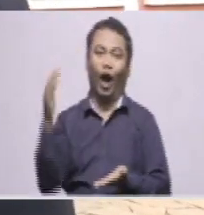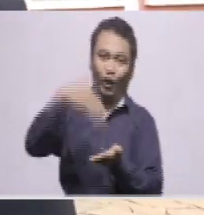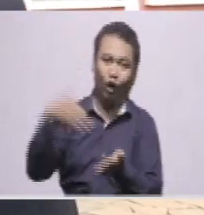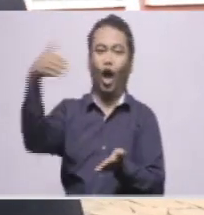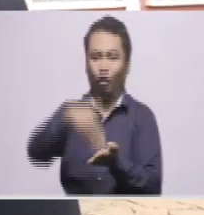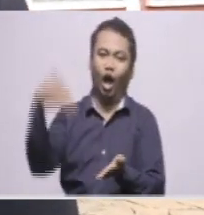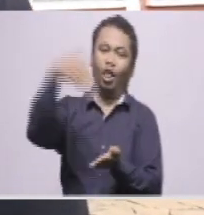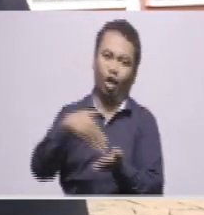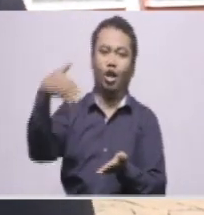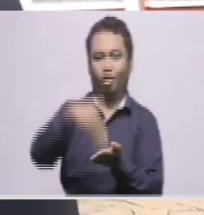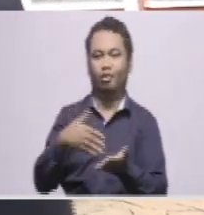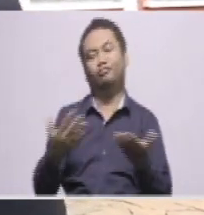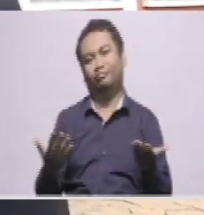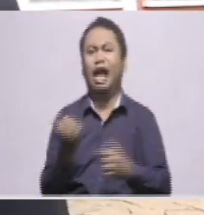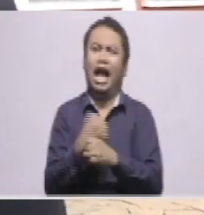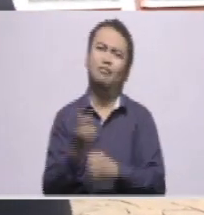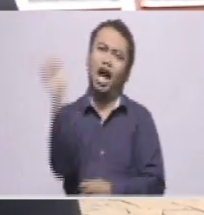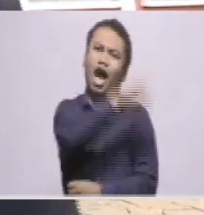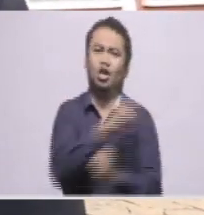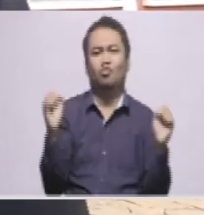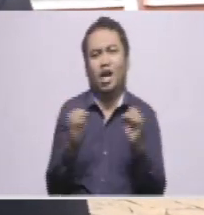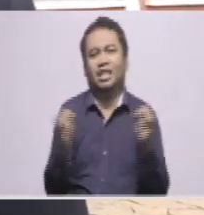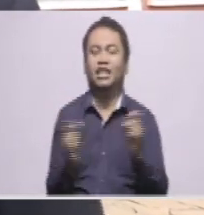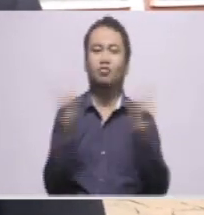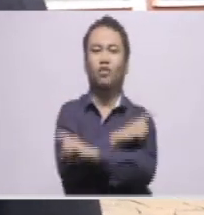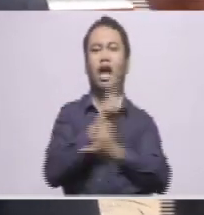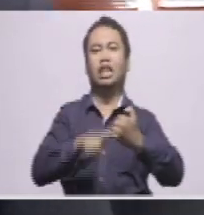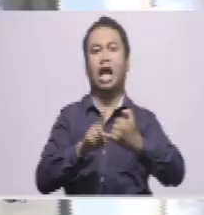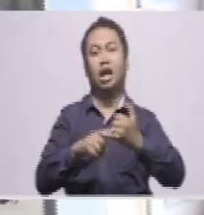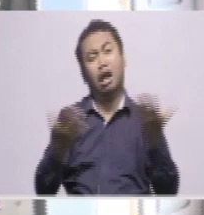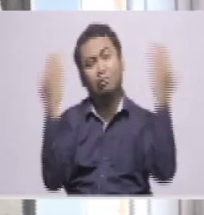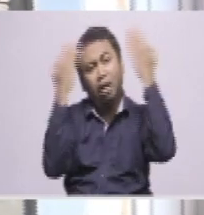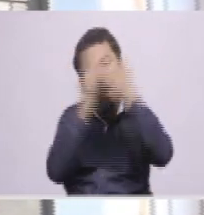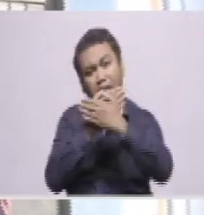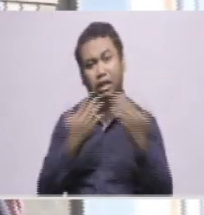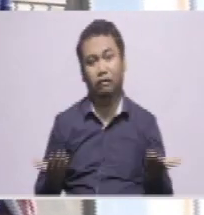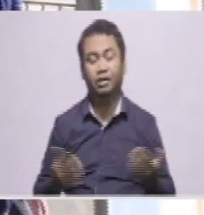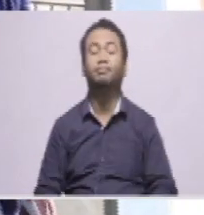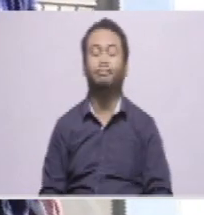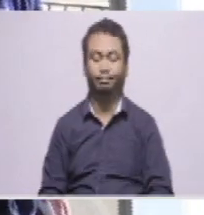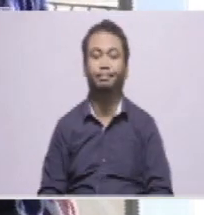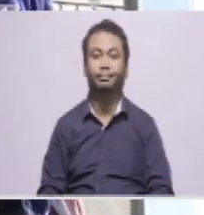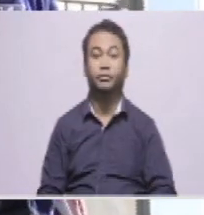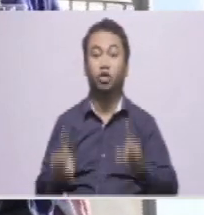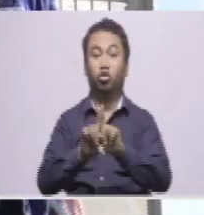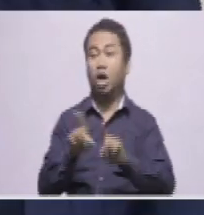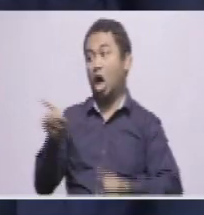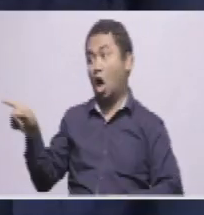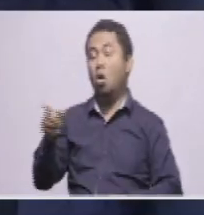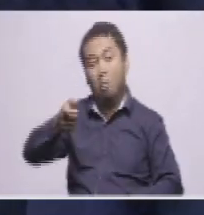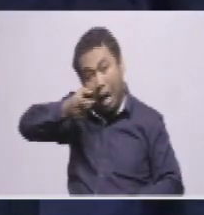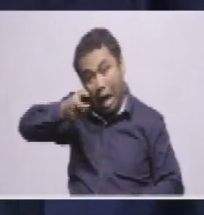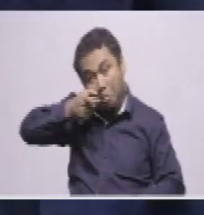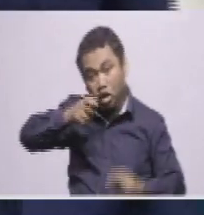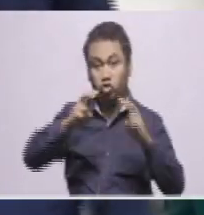dia angamba noho ny andro mangatsika angamba ny somary mitara vao nanomboka sa mbola maizimaizina tazana tety Androibe ihany koa ireo mpanaramaso